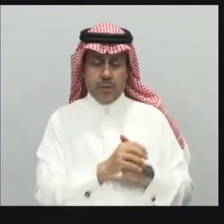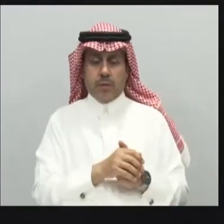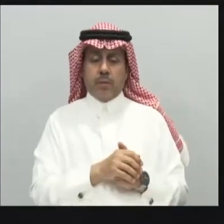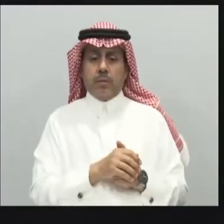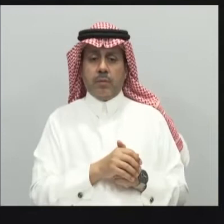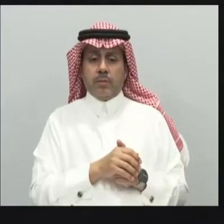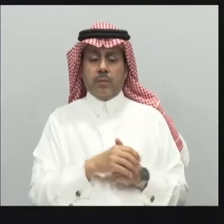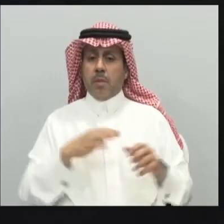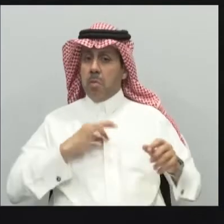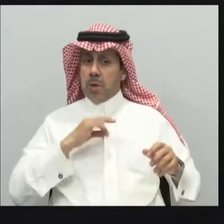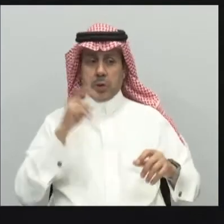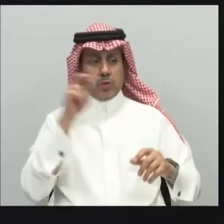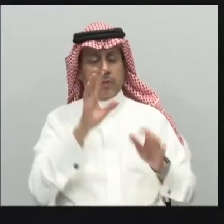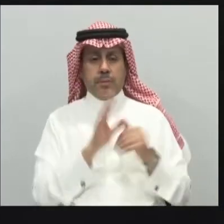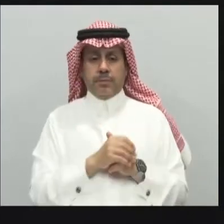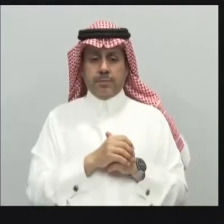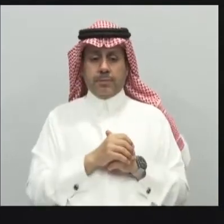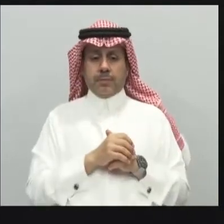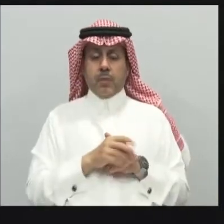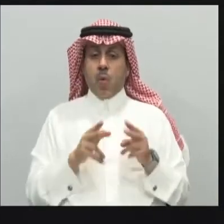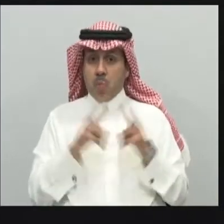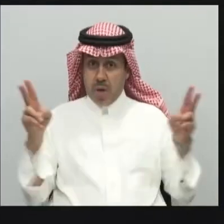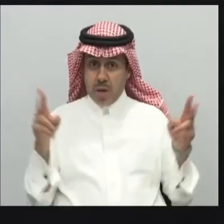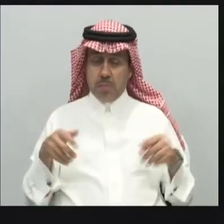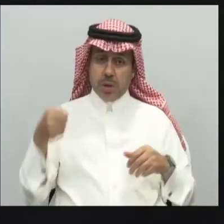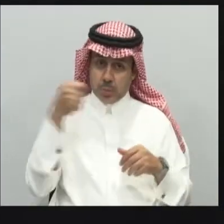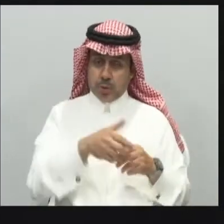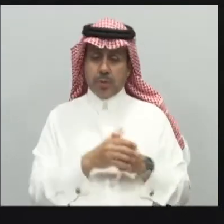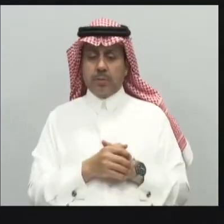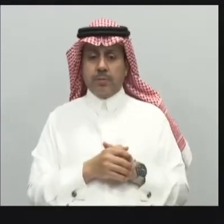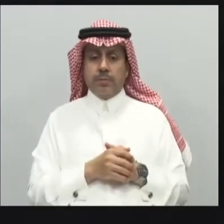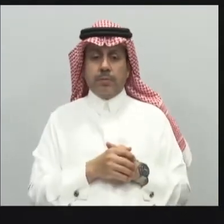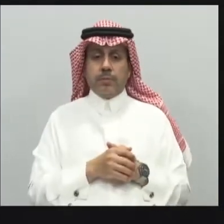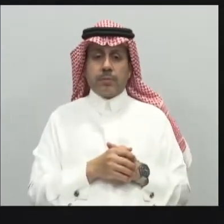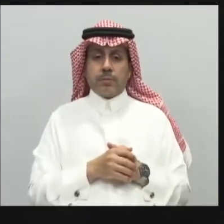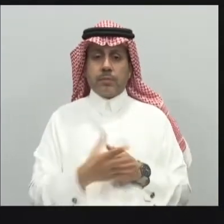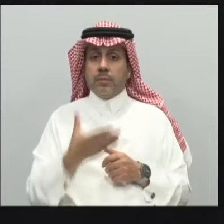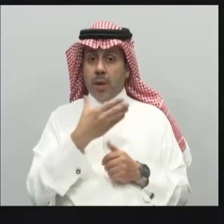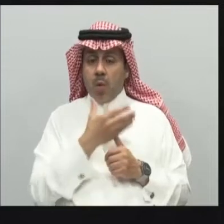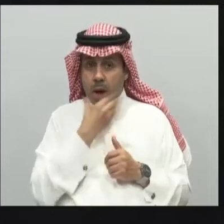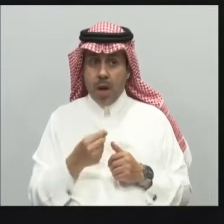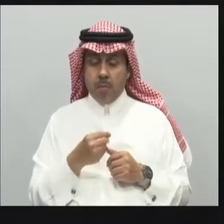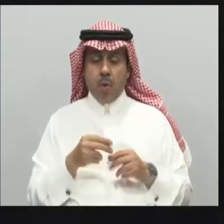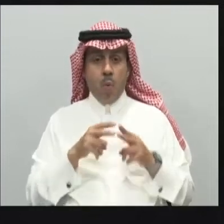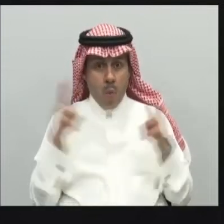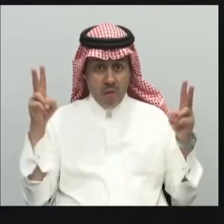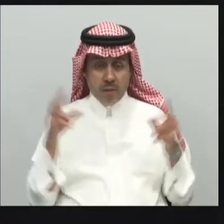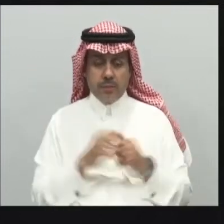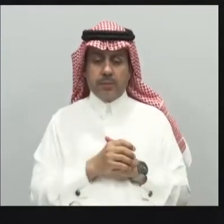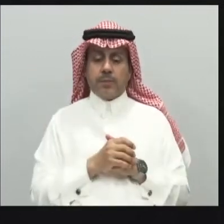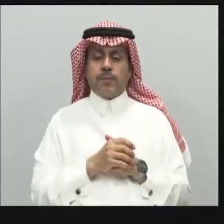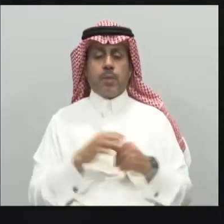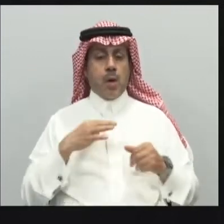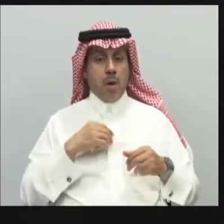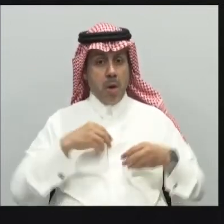العيب في عيب اخبر به المشتري او كان عيبا ظاهرا فان البائع